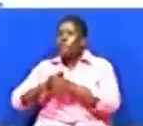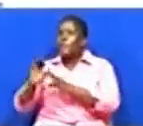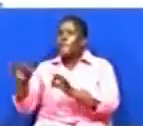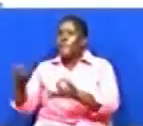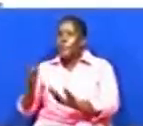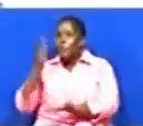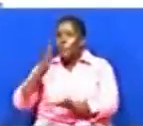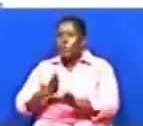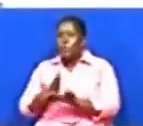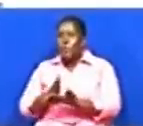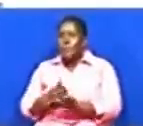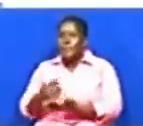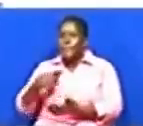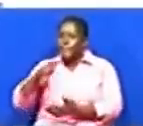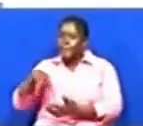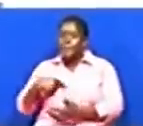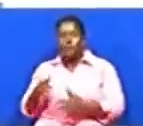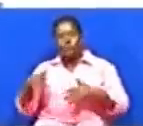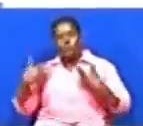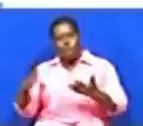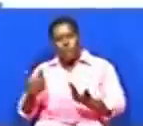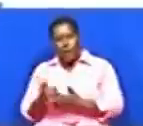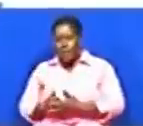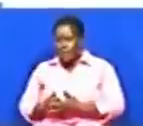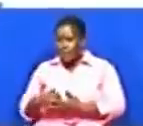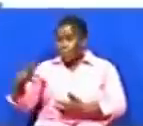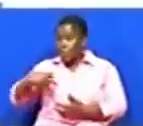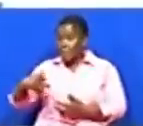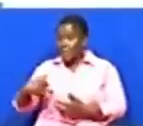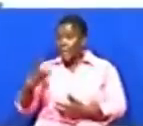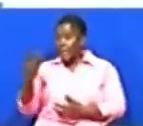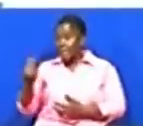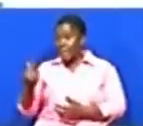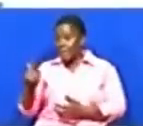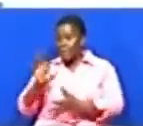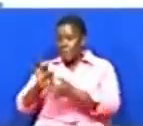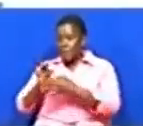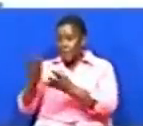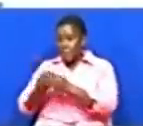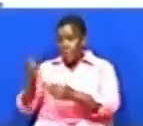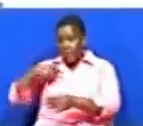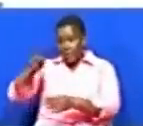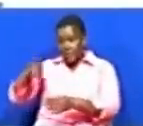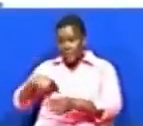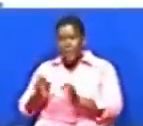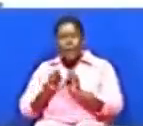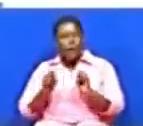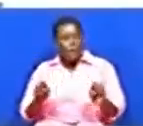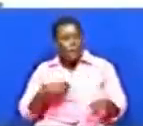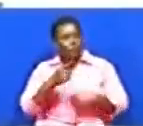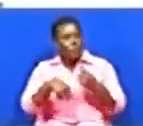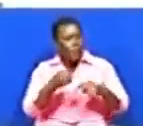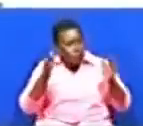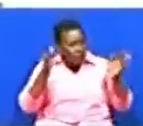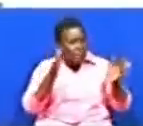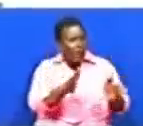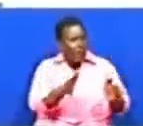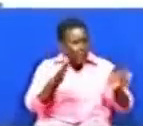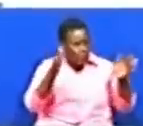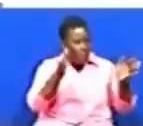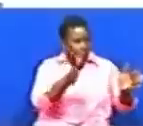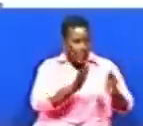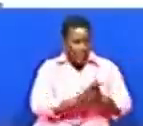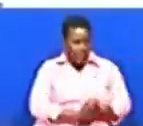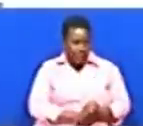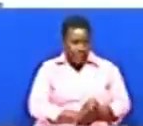wenzetu wa Wizara ya Fedha, tunafurahi kwamba mpo pamoja nasi, lakini pia tuendelee